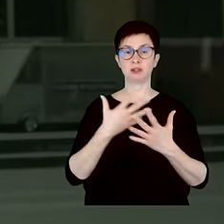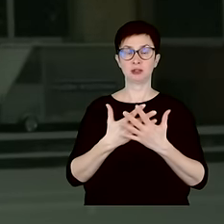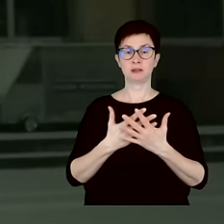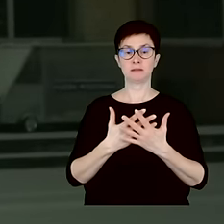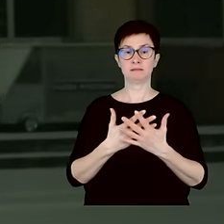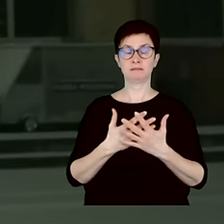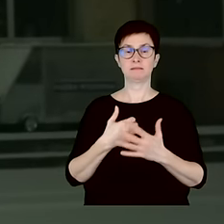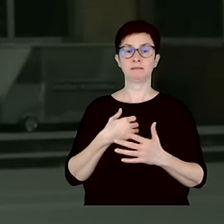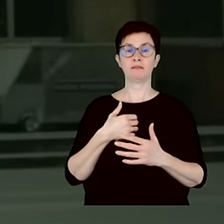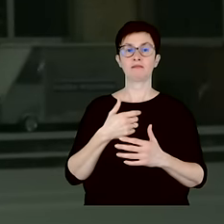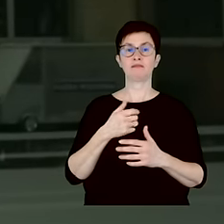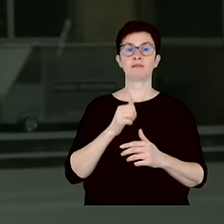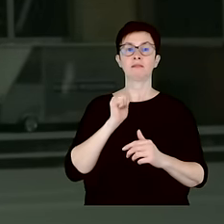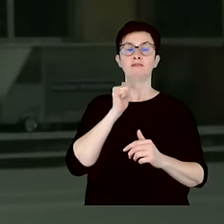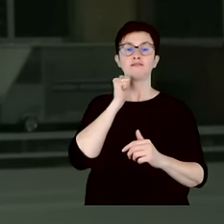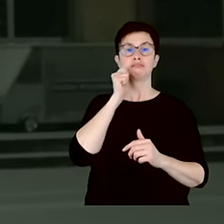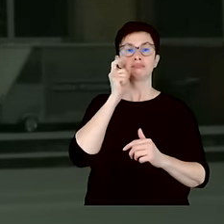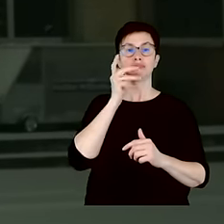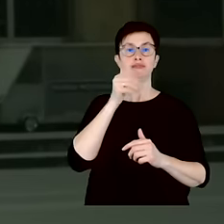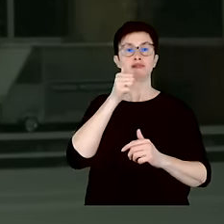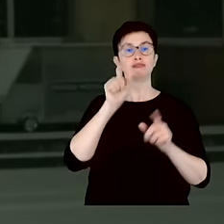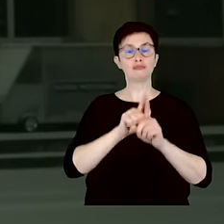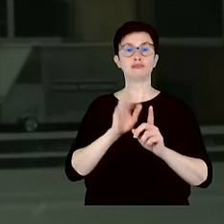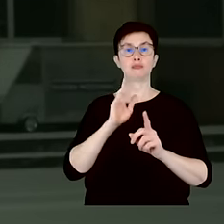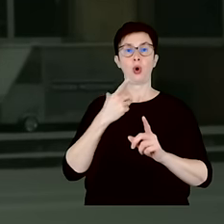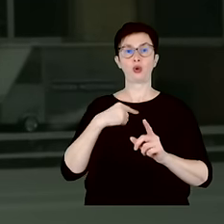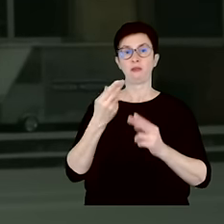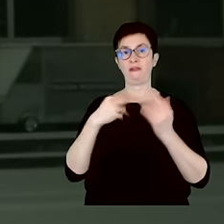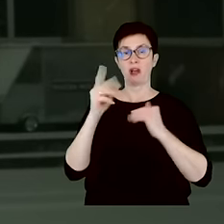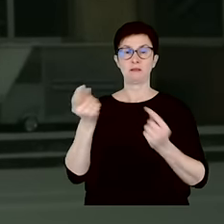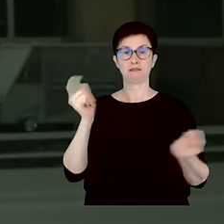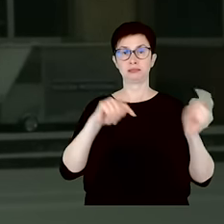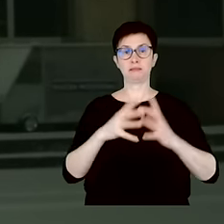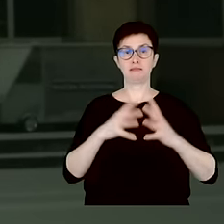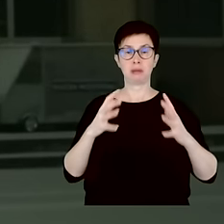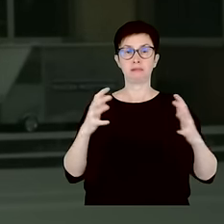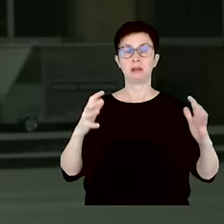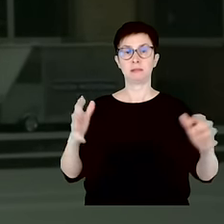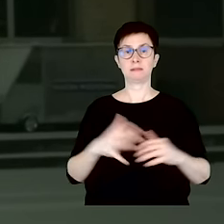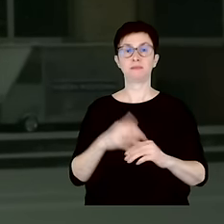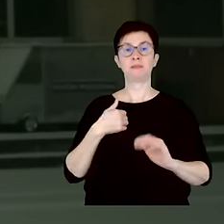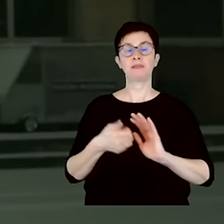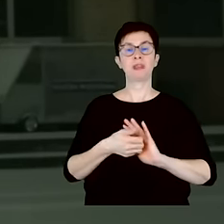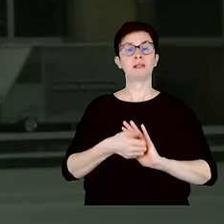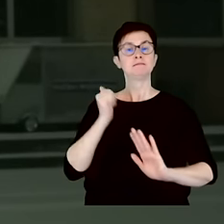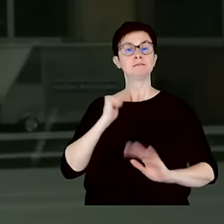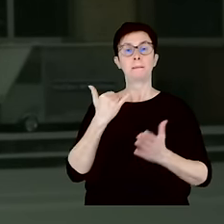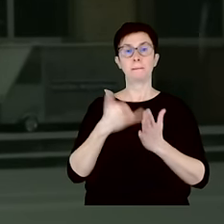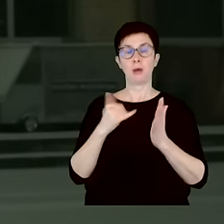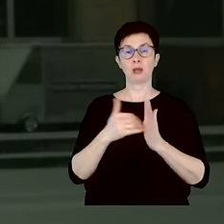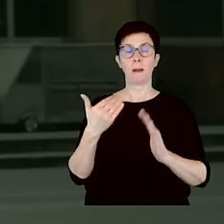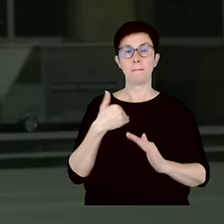osób protestujących tutaj przybywa. Jest coraz więcej. Ja relacjonowałem dla Państwa w zeszły piątek jedną z